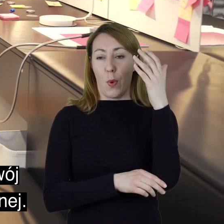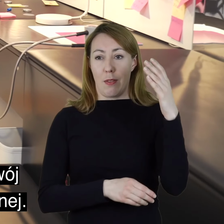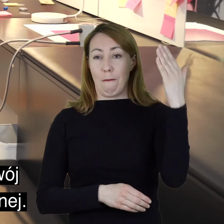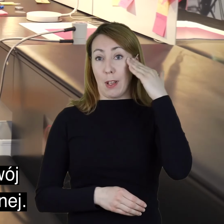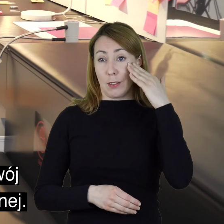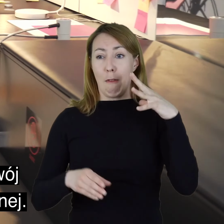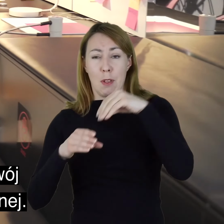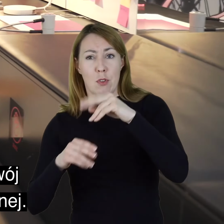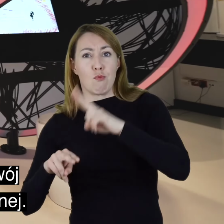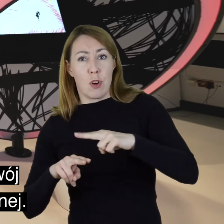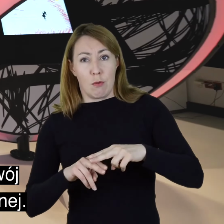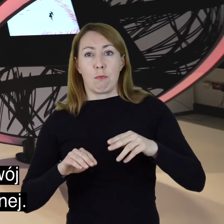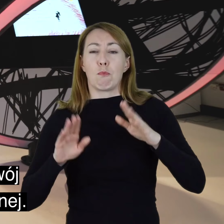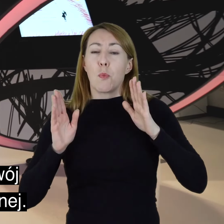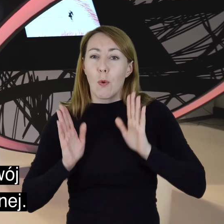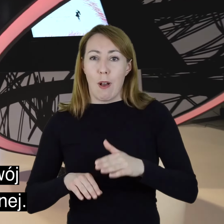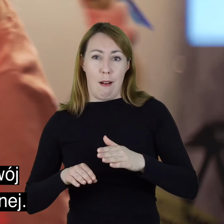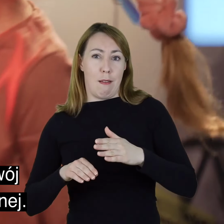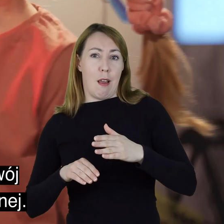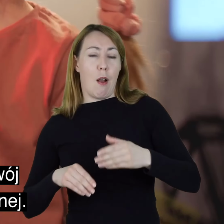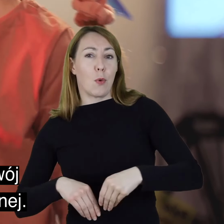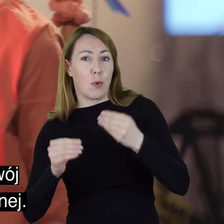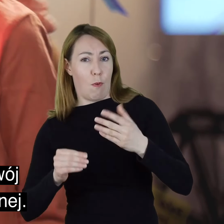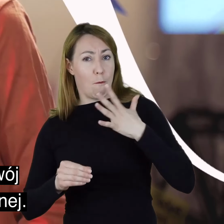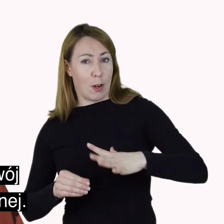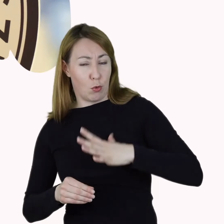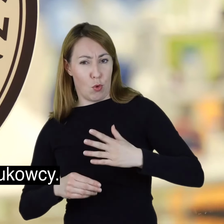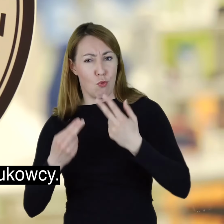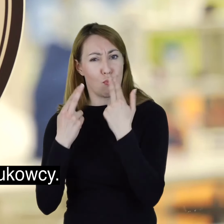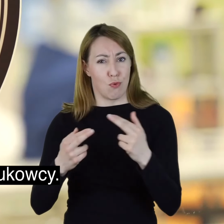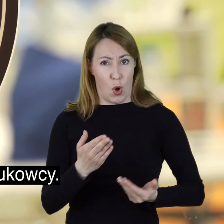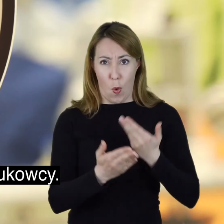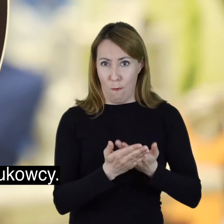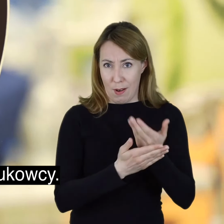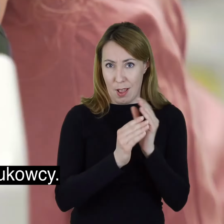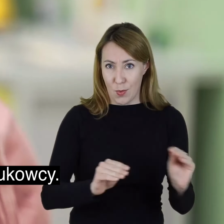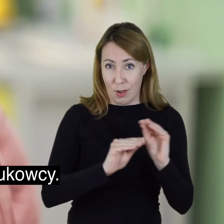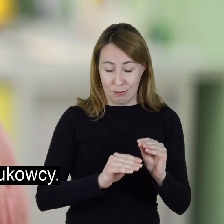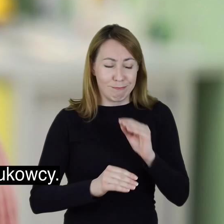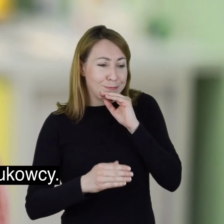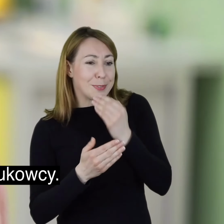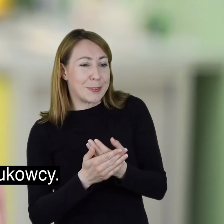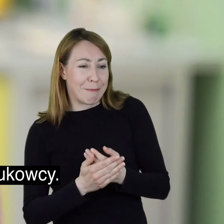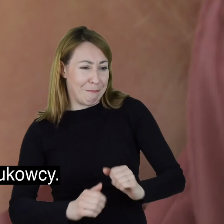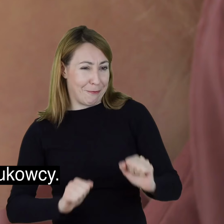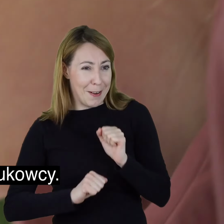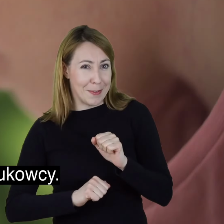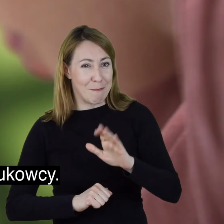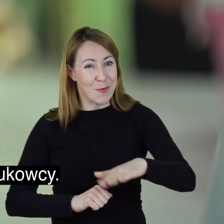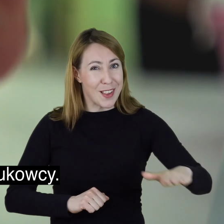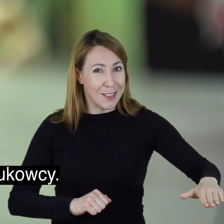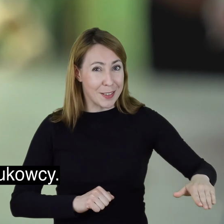wyposażeniem pozwolił nam na rozwój wartościowej i zróżnicowanej oferty edukacyjnej. Przyznam, że najbardziej bawią nas nasi mali